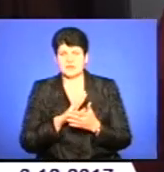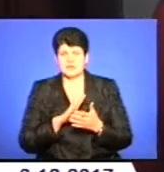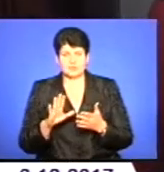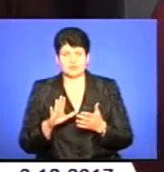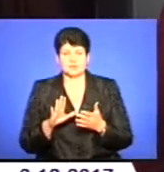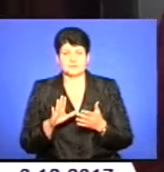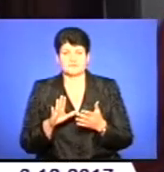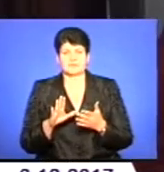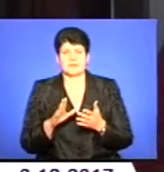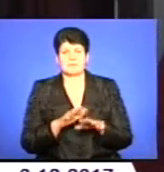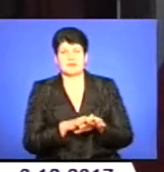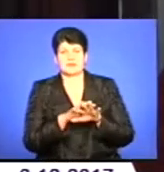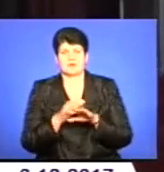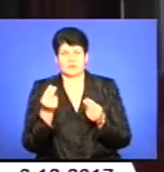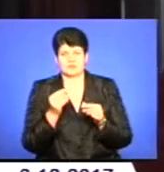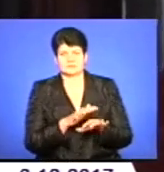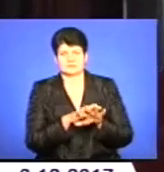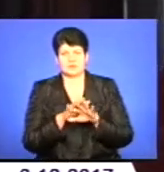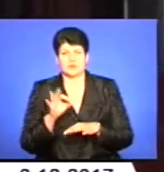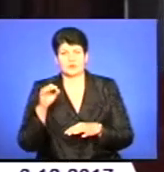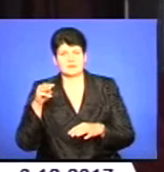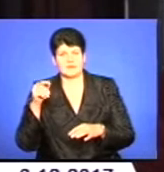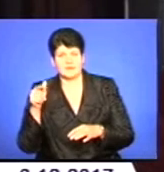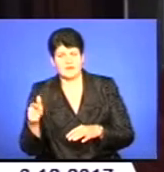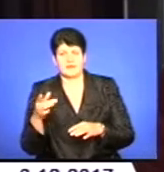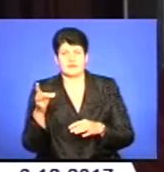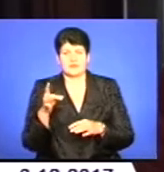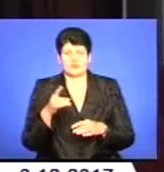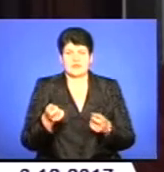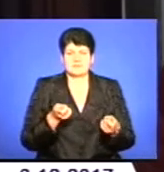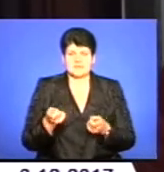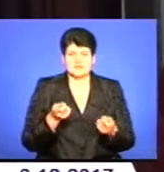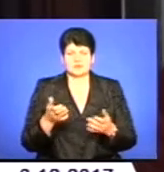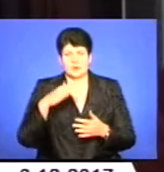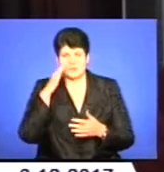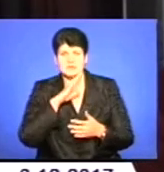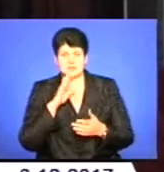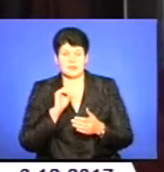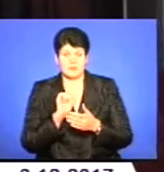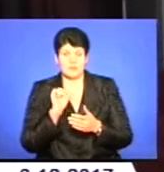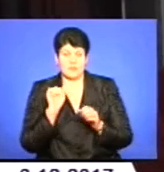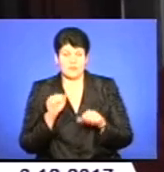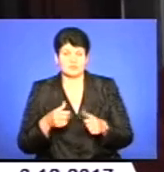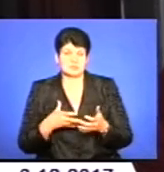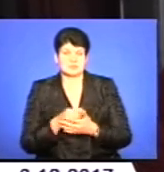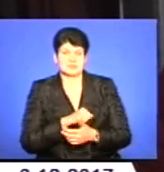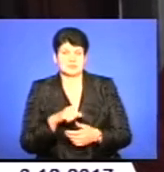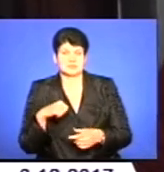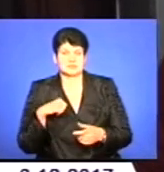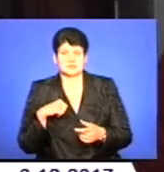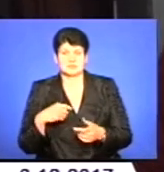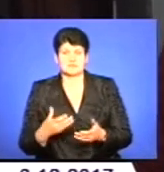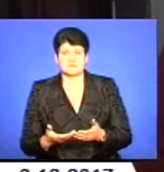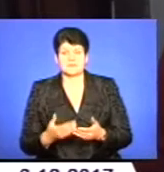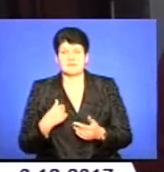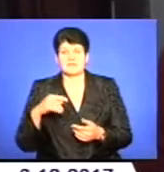переведений трансфер коштів з громад, ОТГ, районних адміністрацій, то батьки якби мають право оплачувати ту суму за свої